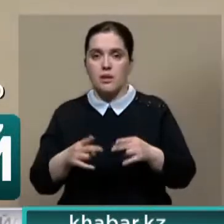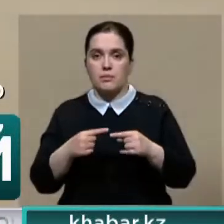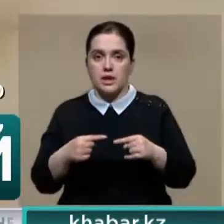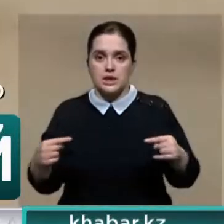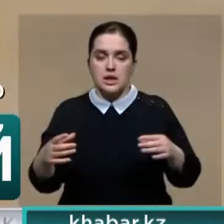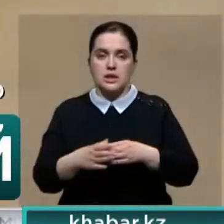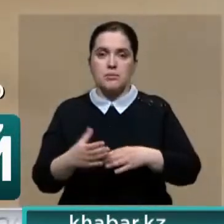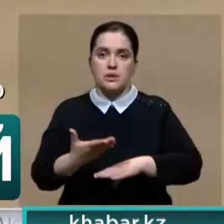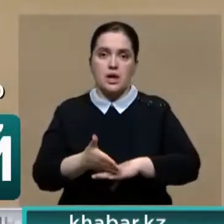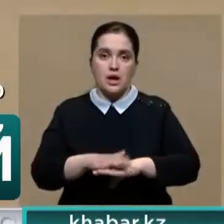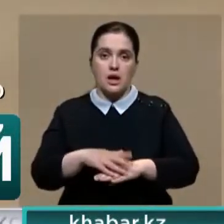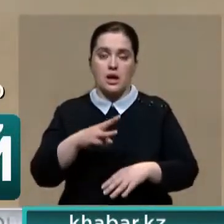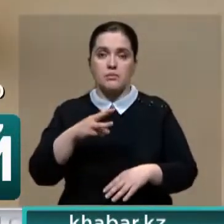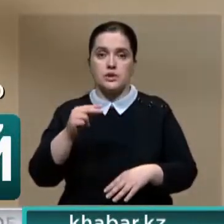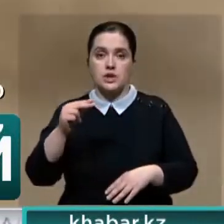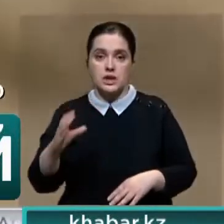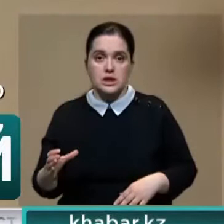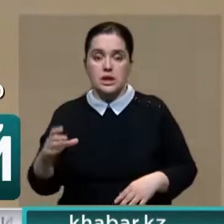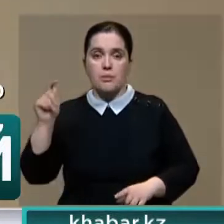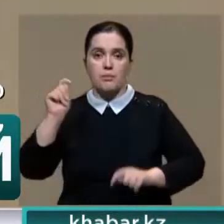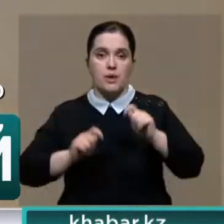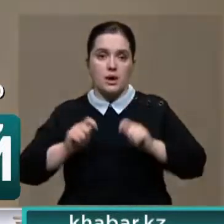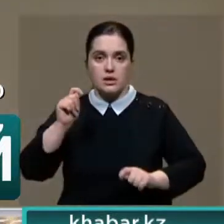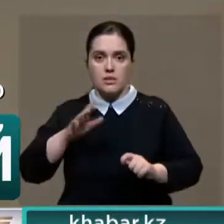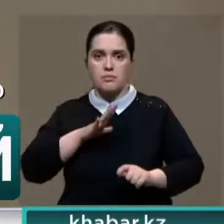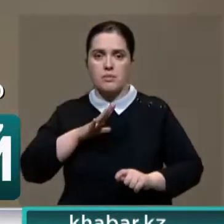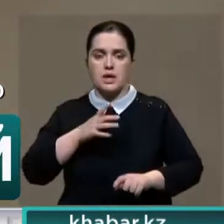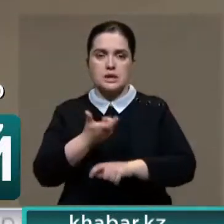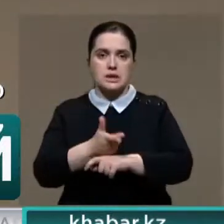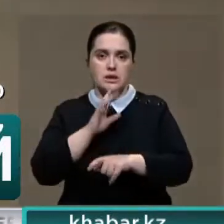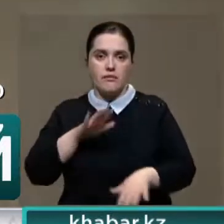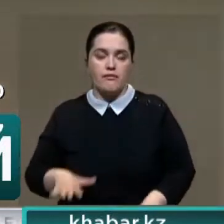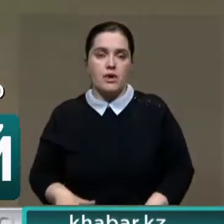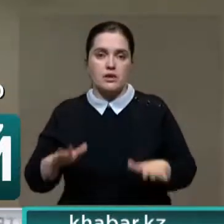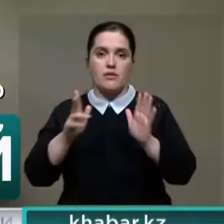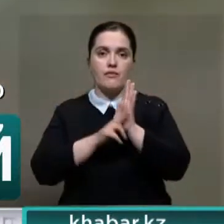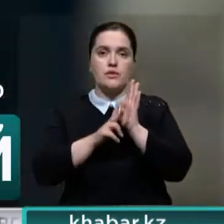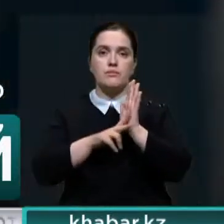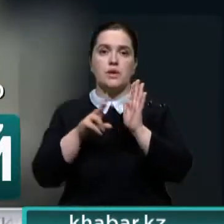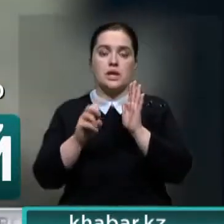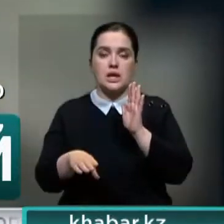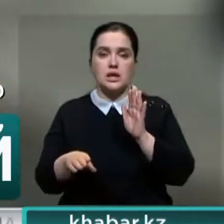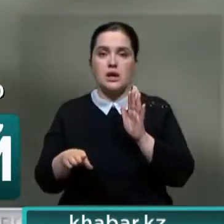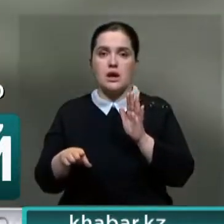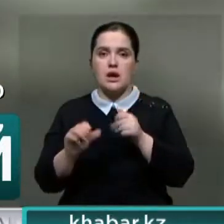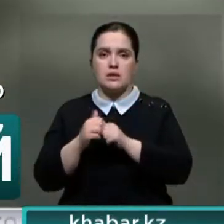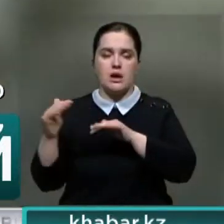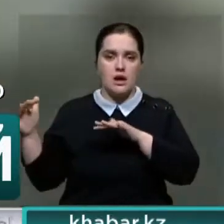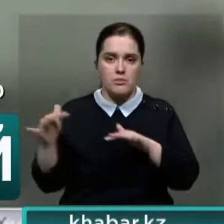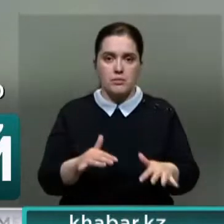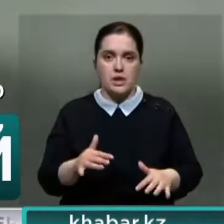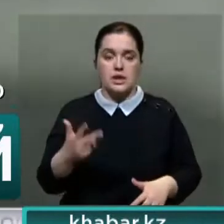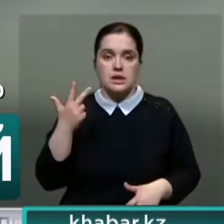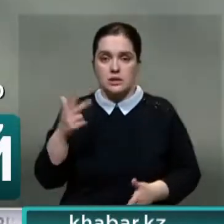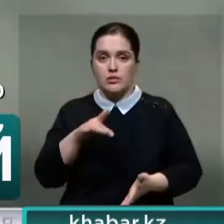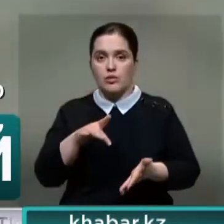степени тяжести. Как сообщает МЧС, странные проливные дожди вызвали самое сильное наводнение за последние 80 лет. Сели и паводки